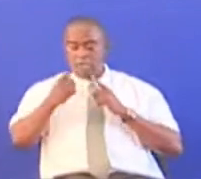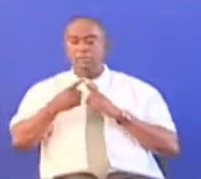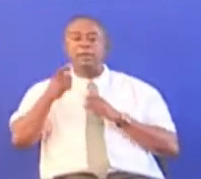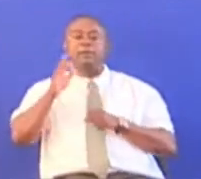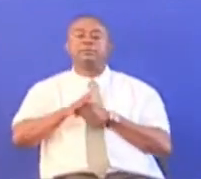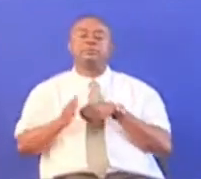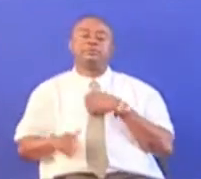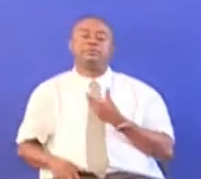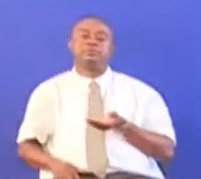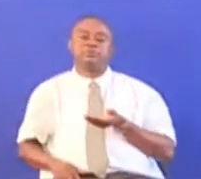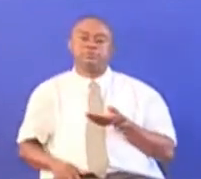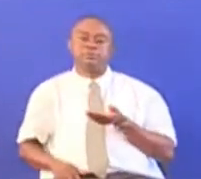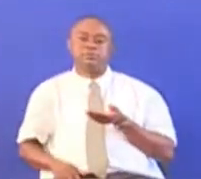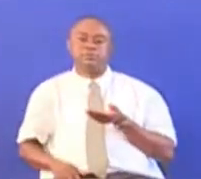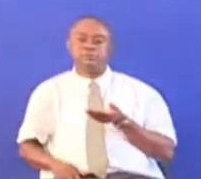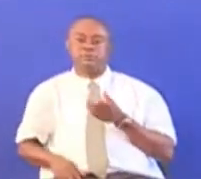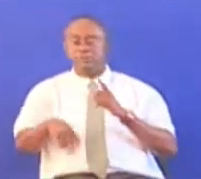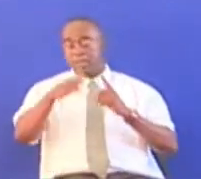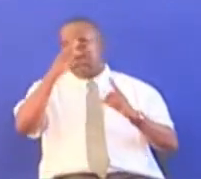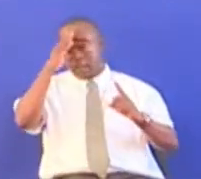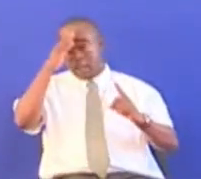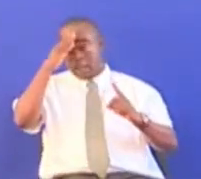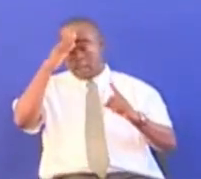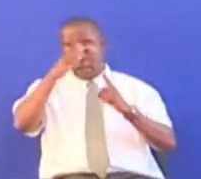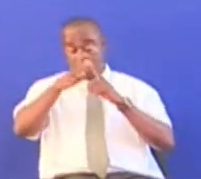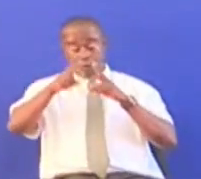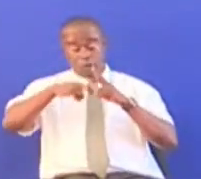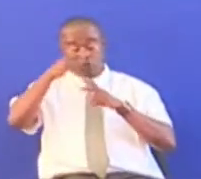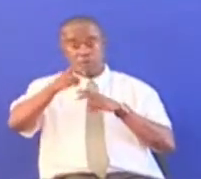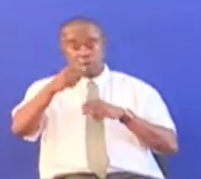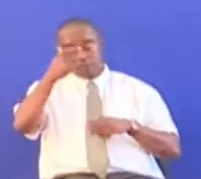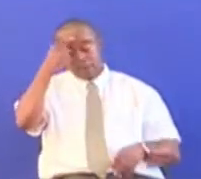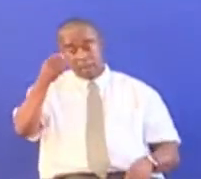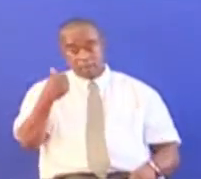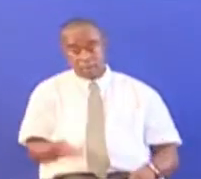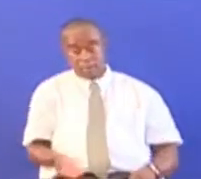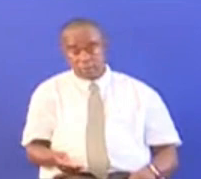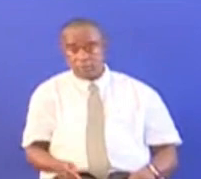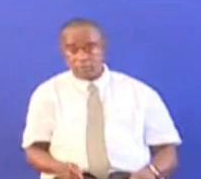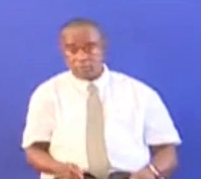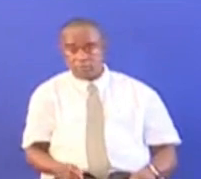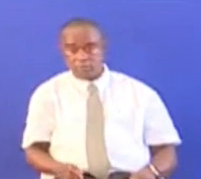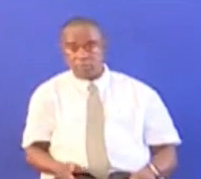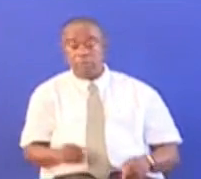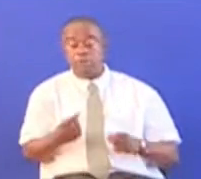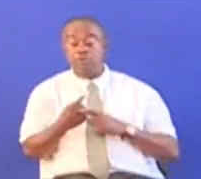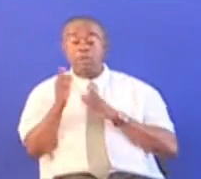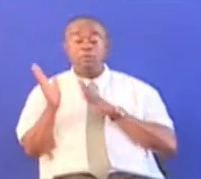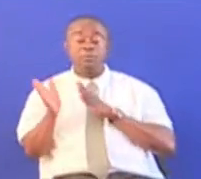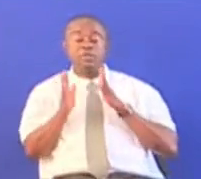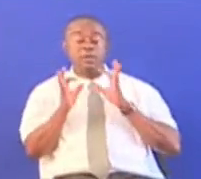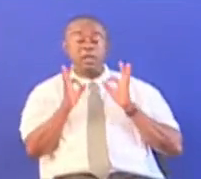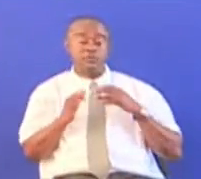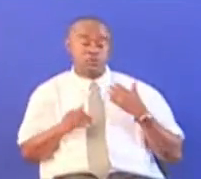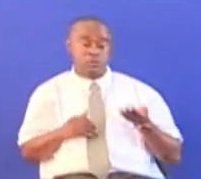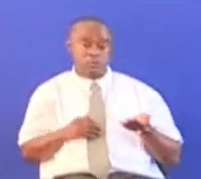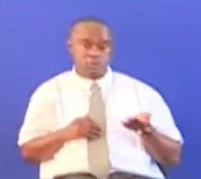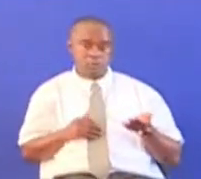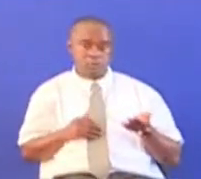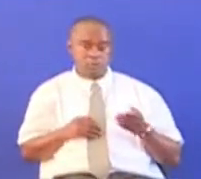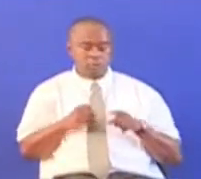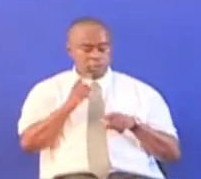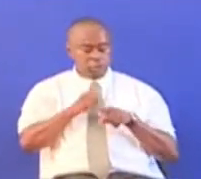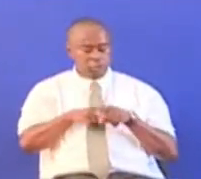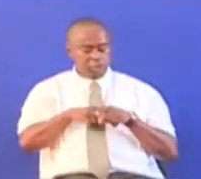kwamba lengo sasa hivi ni kuivuka, na naamini mkijipanga vizuri mwaka msimu